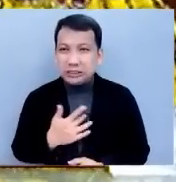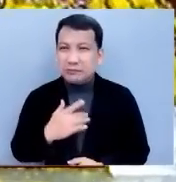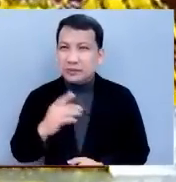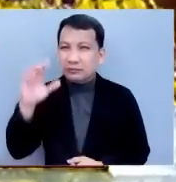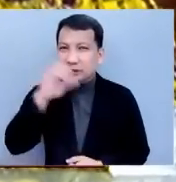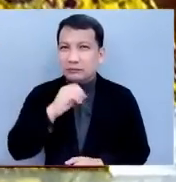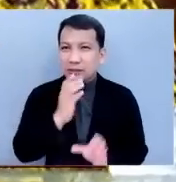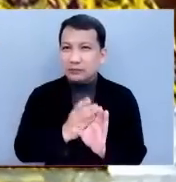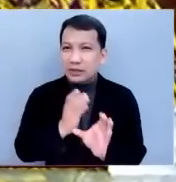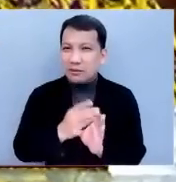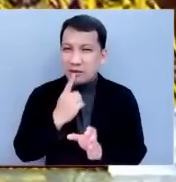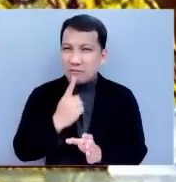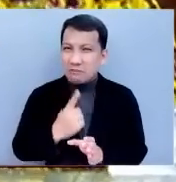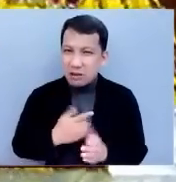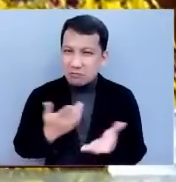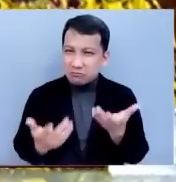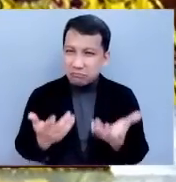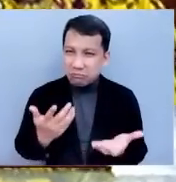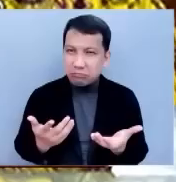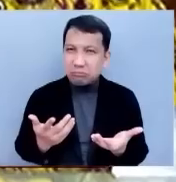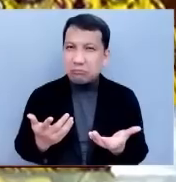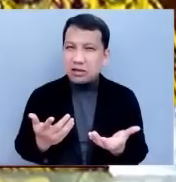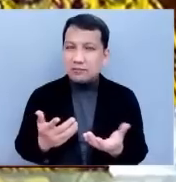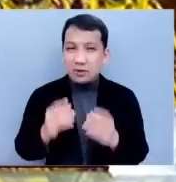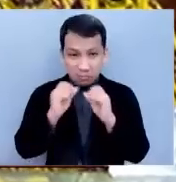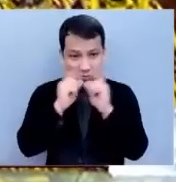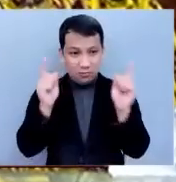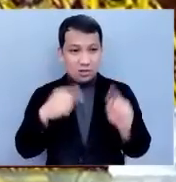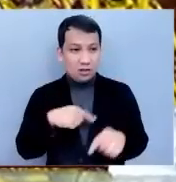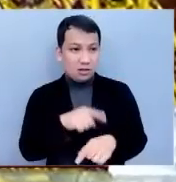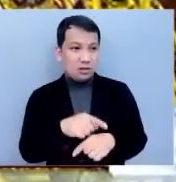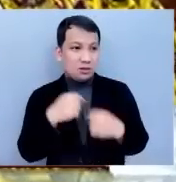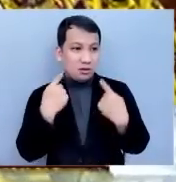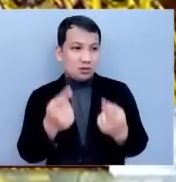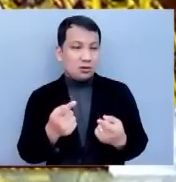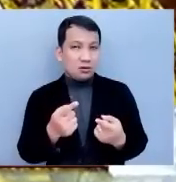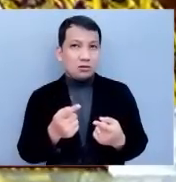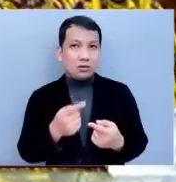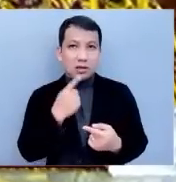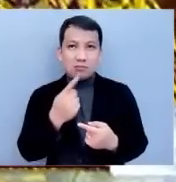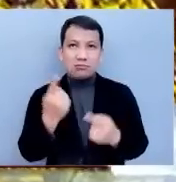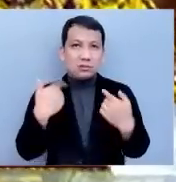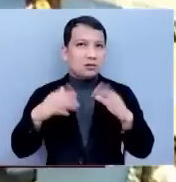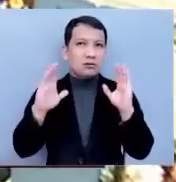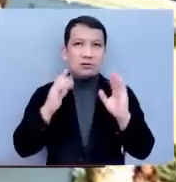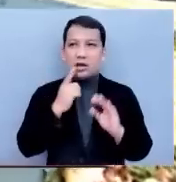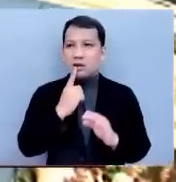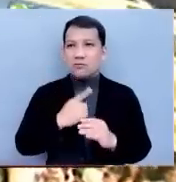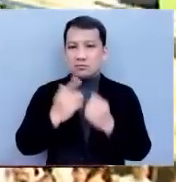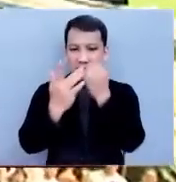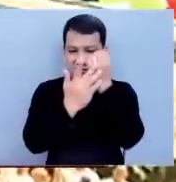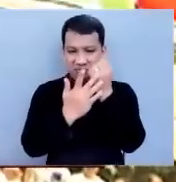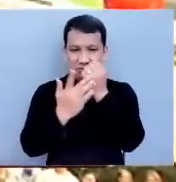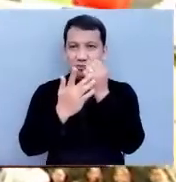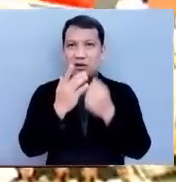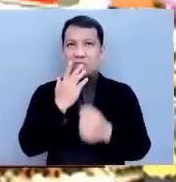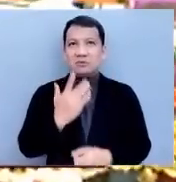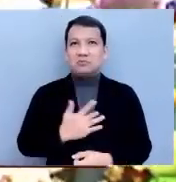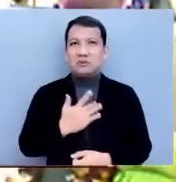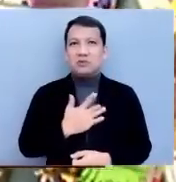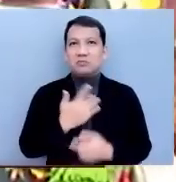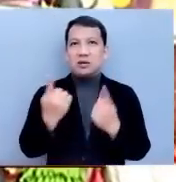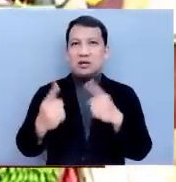depression. And it comes to a point na magugulat ka na lang eventually, they will say na, I think I was traumatized with what happened. So,